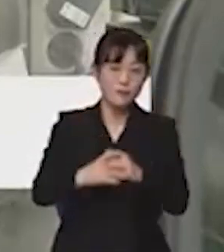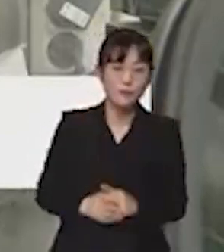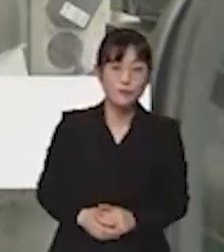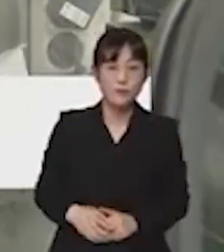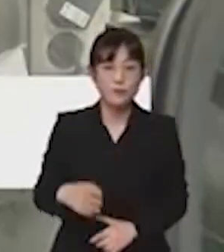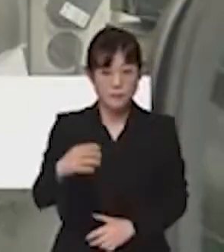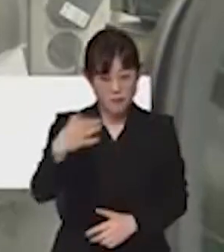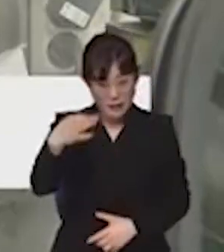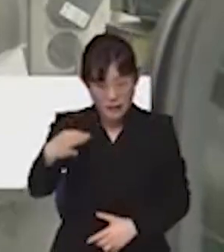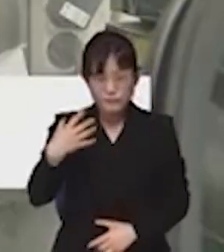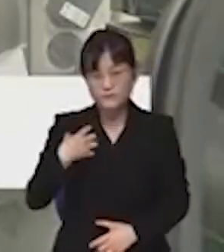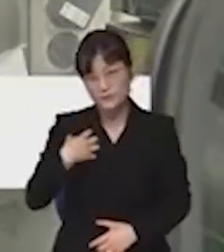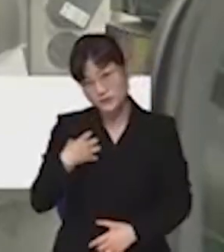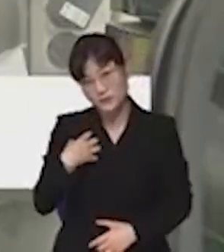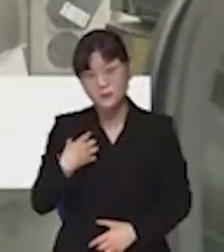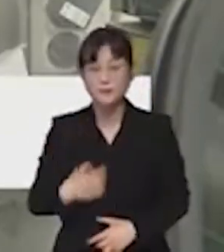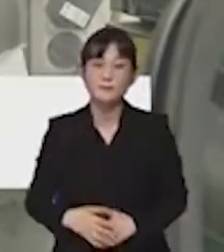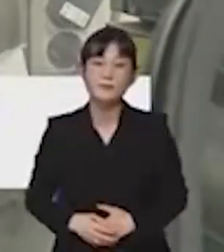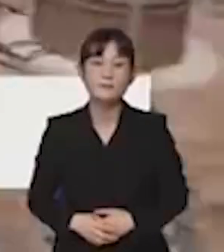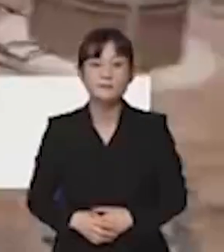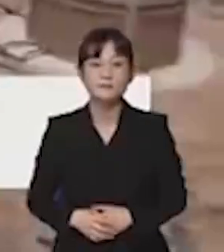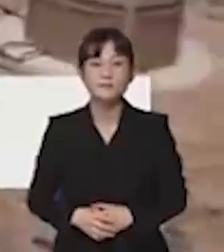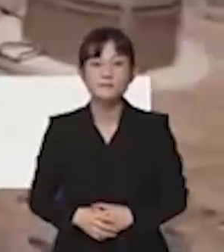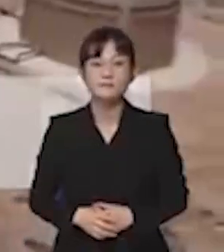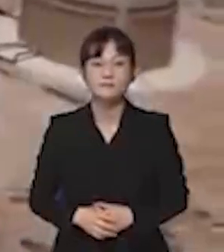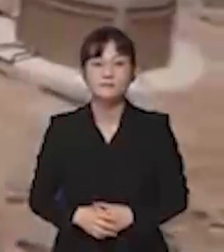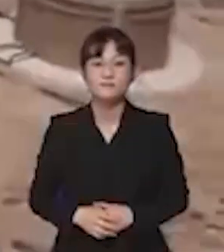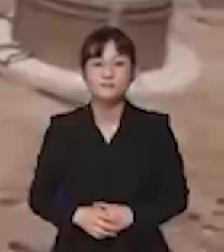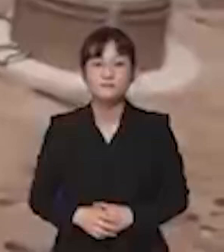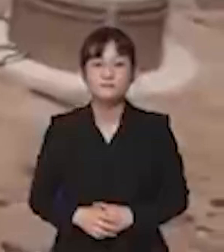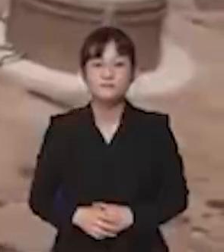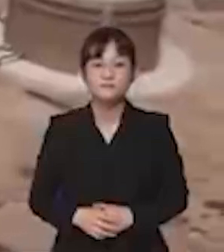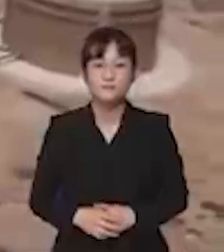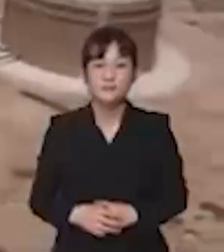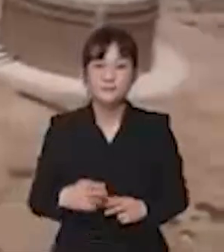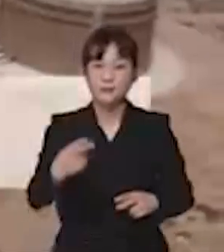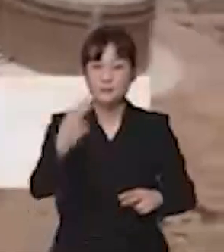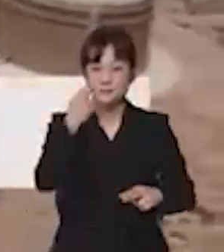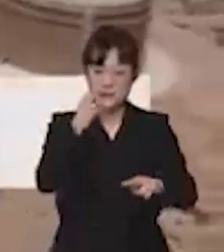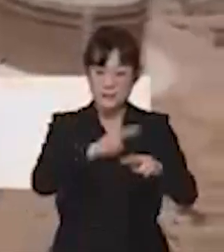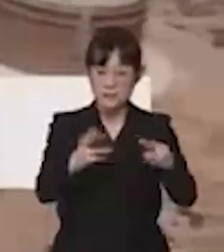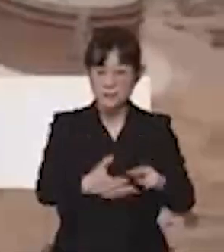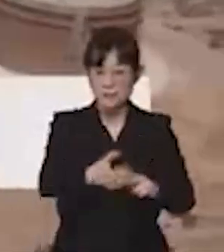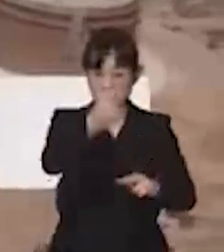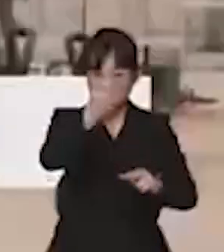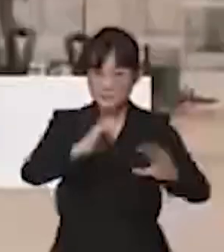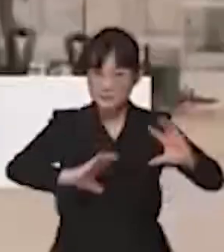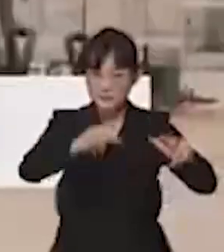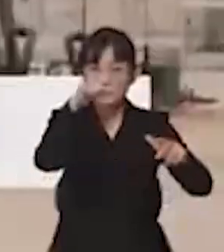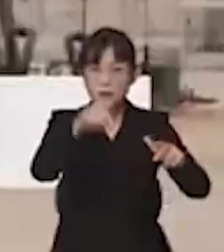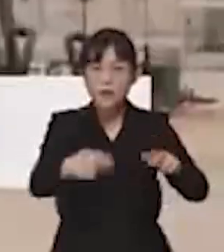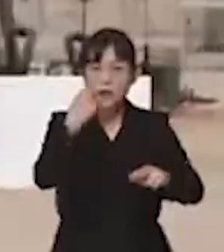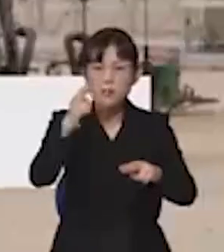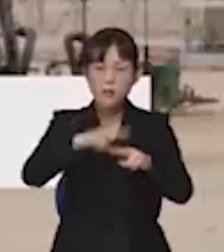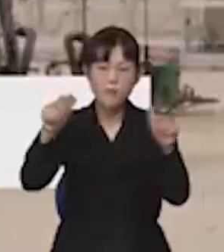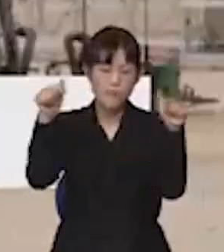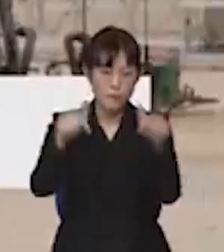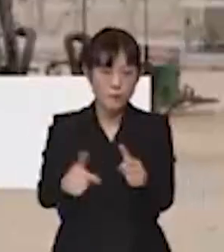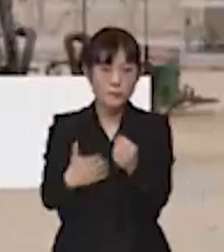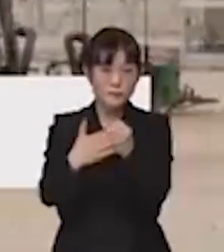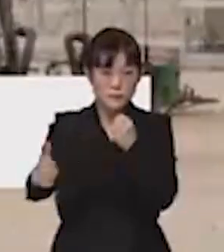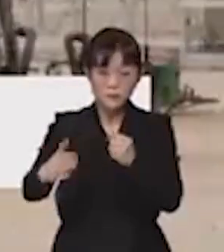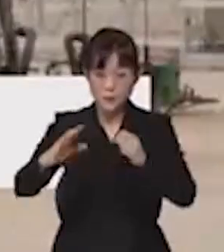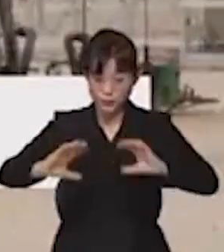초년생들한테는 조금 많이 힘든 것 같아요 산유국 협의체 오팩 플러스가 감산에 나선 이후